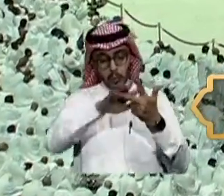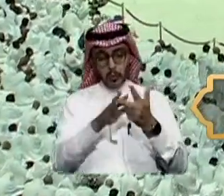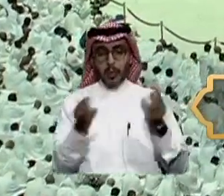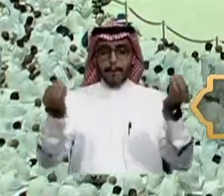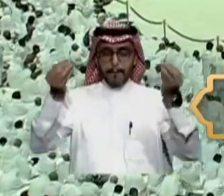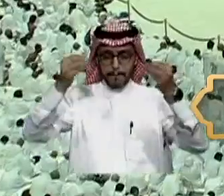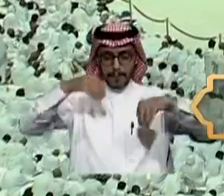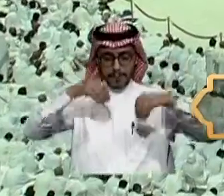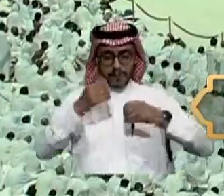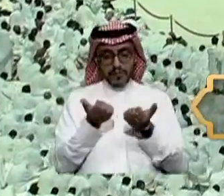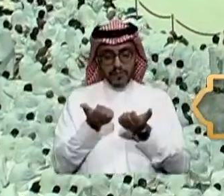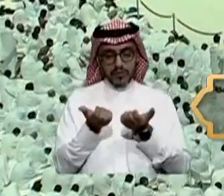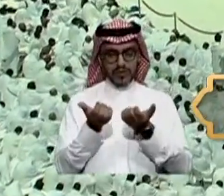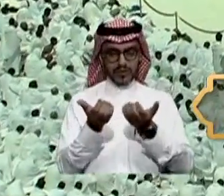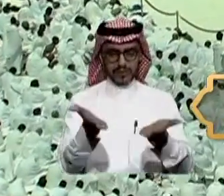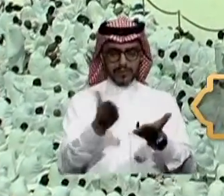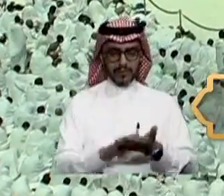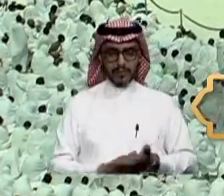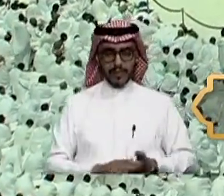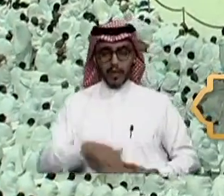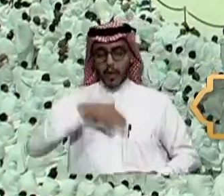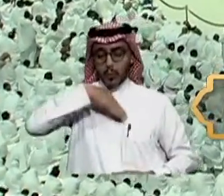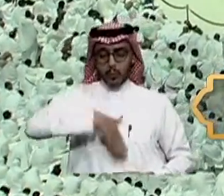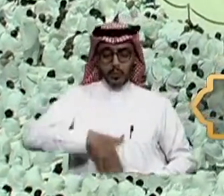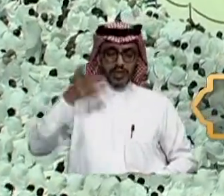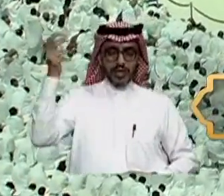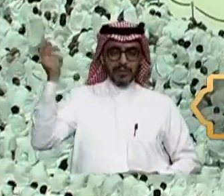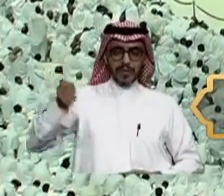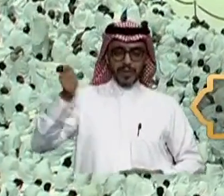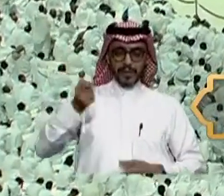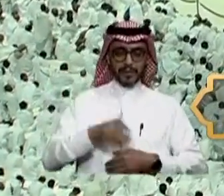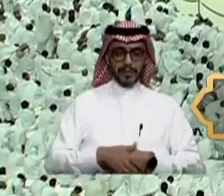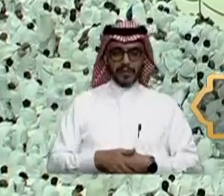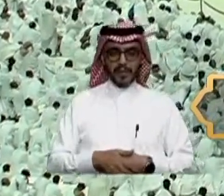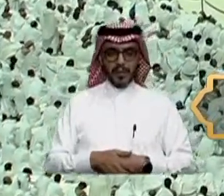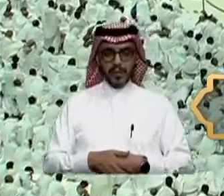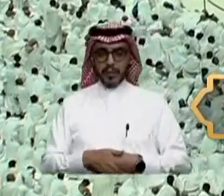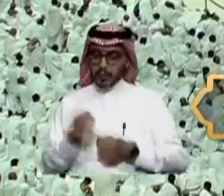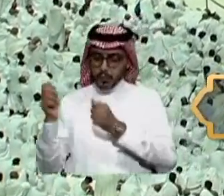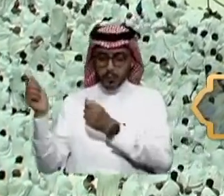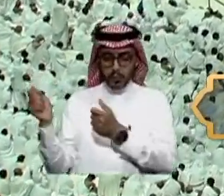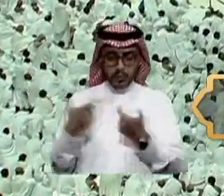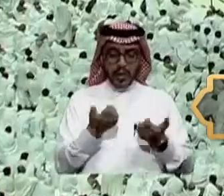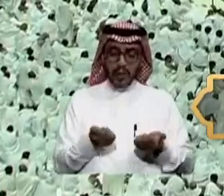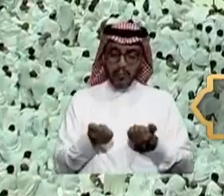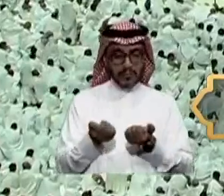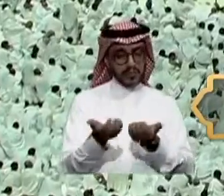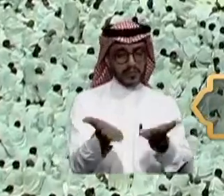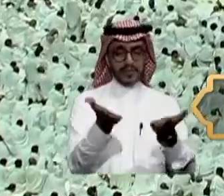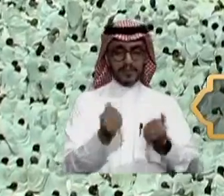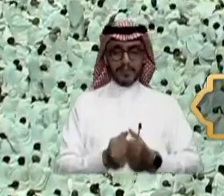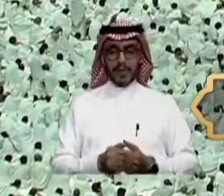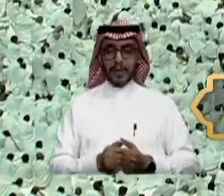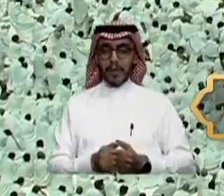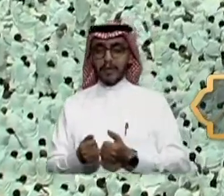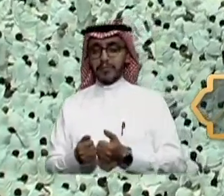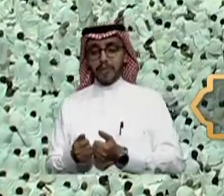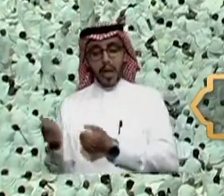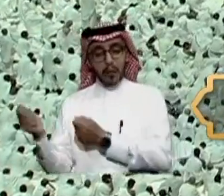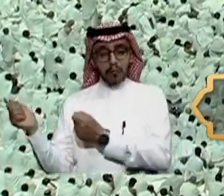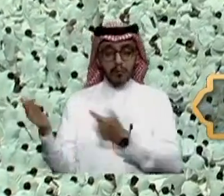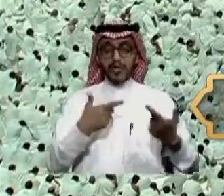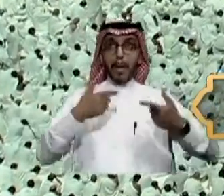المزيد يد في الجود فكان صلى الله عليه وسلم في الاسراع بالجود اسرع من